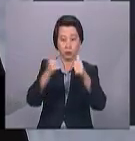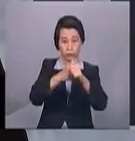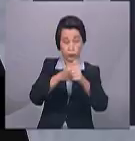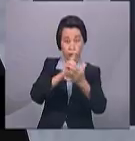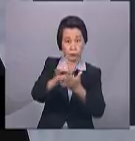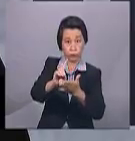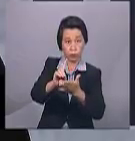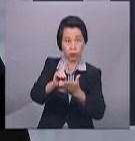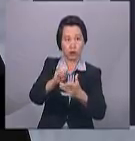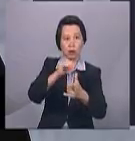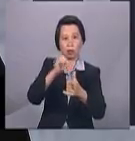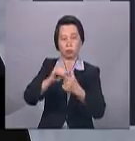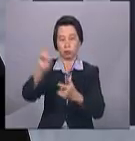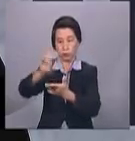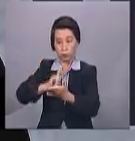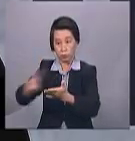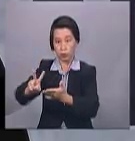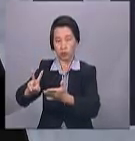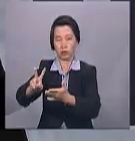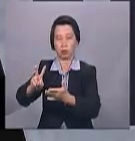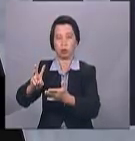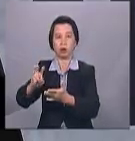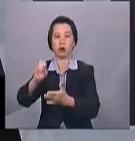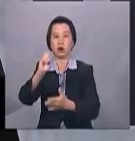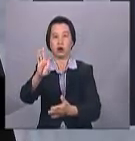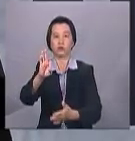first week, or second week of April.